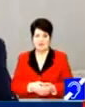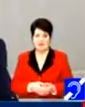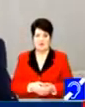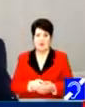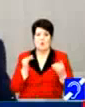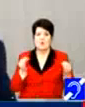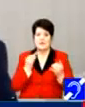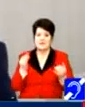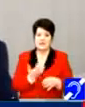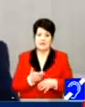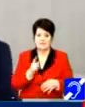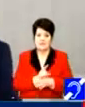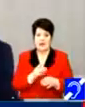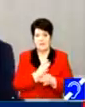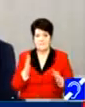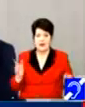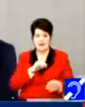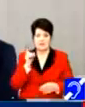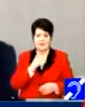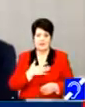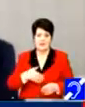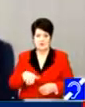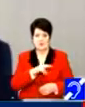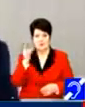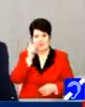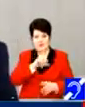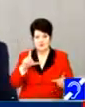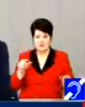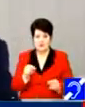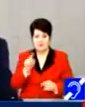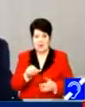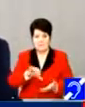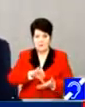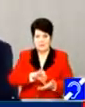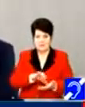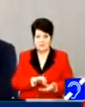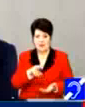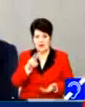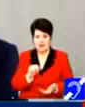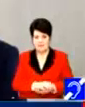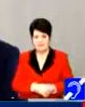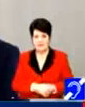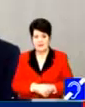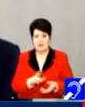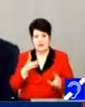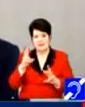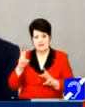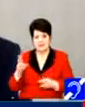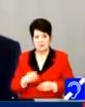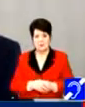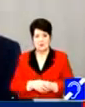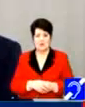un interes mai mare tinerilor noștri liceieni de a participa la, la dansuri,